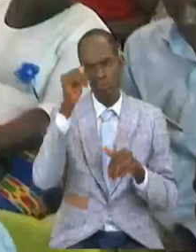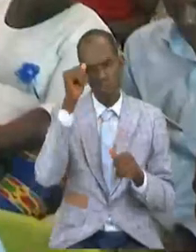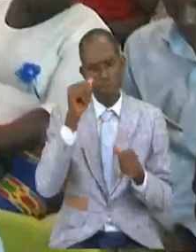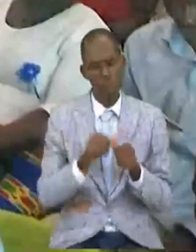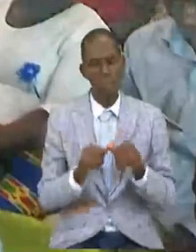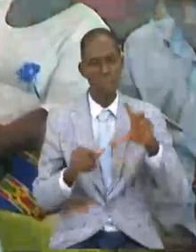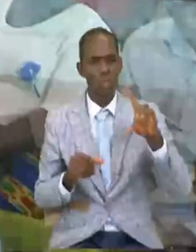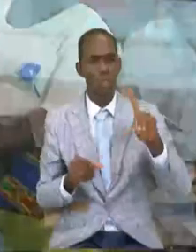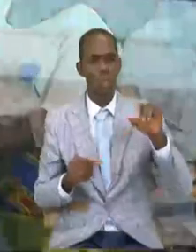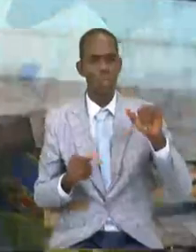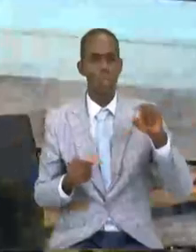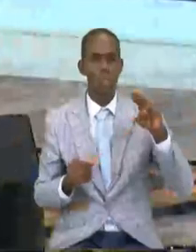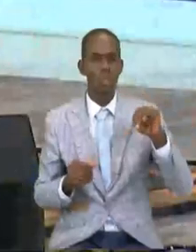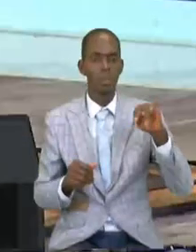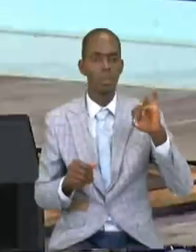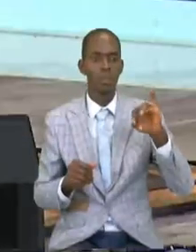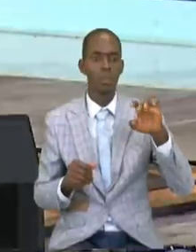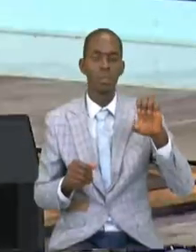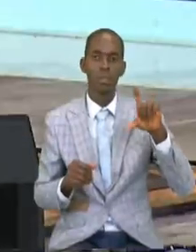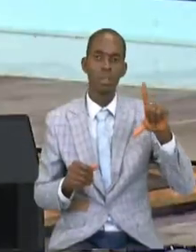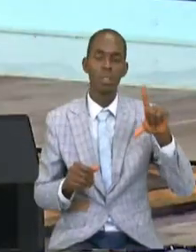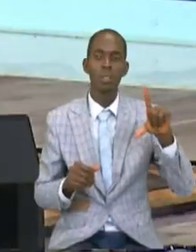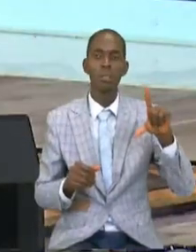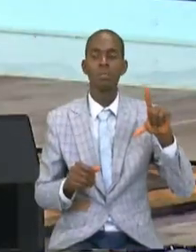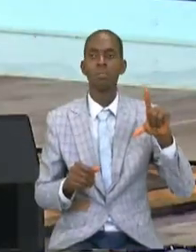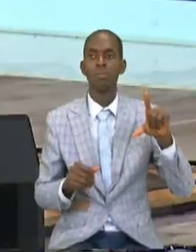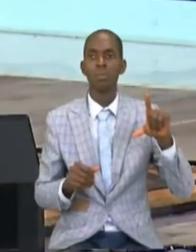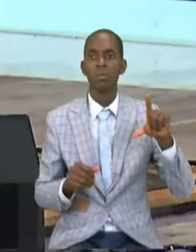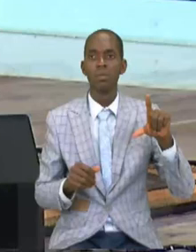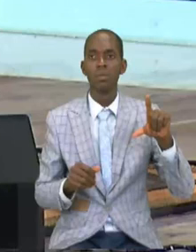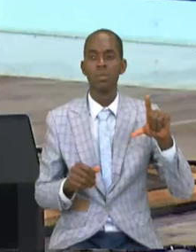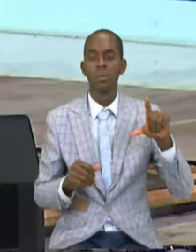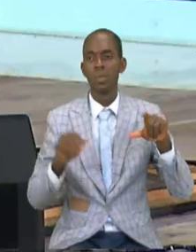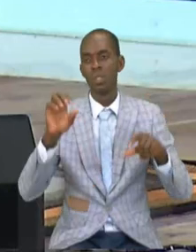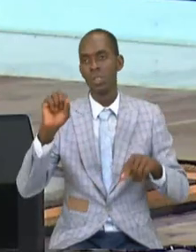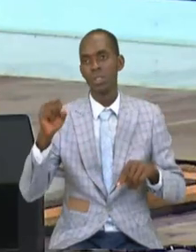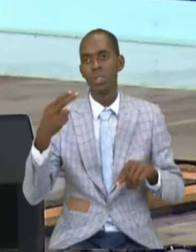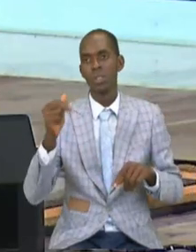Est-ce que vous vous rappelez Daniel, Sadrach, Meshach et Abednego?